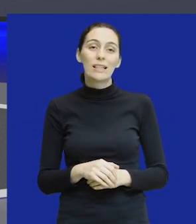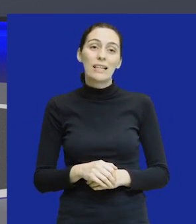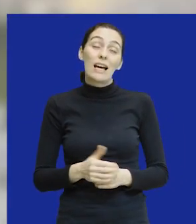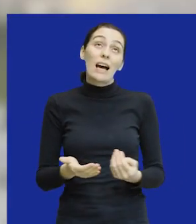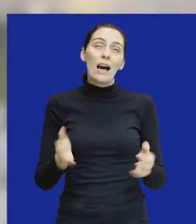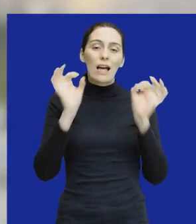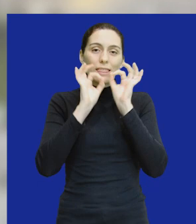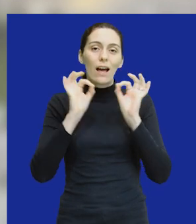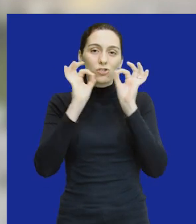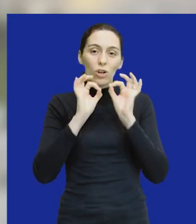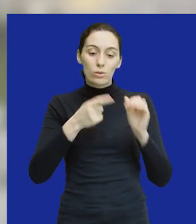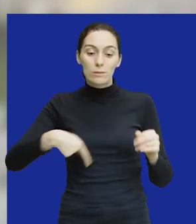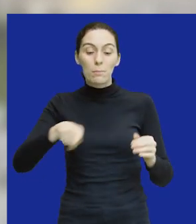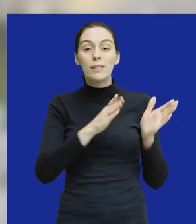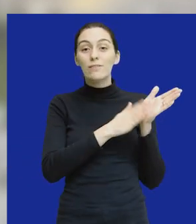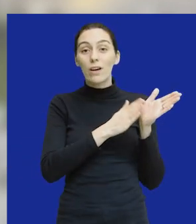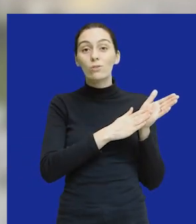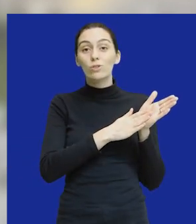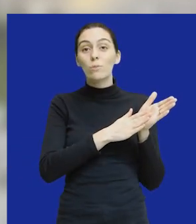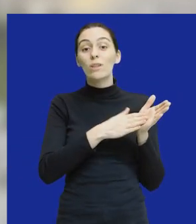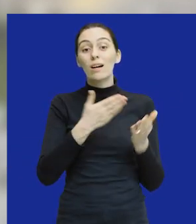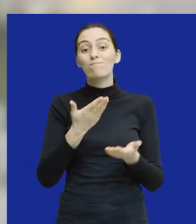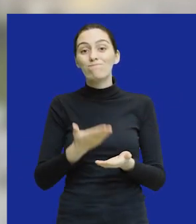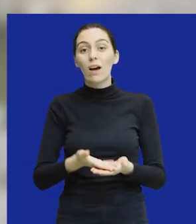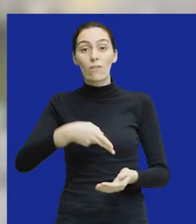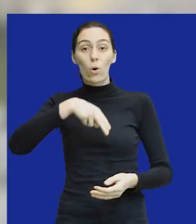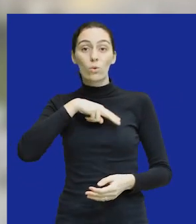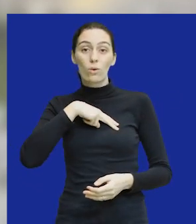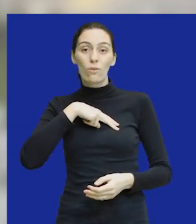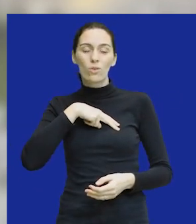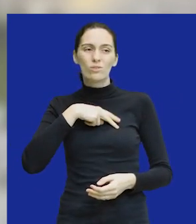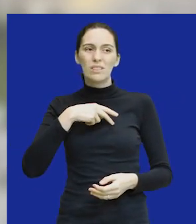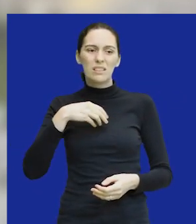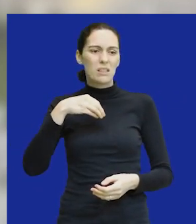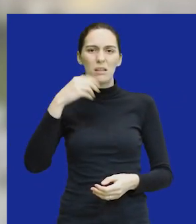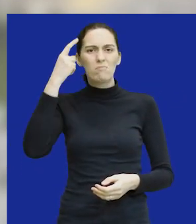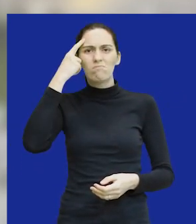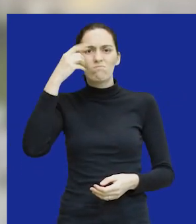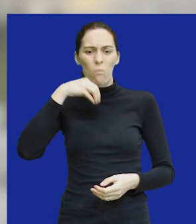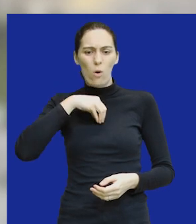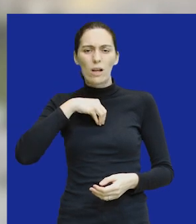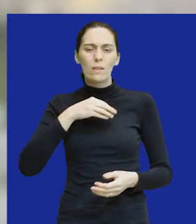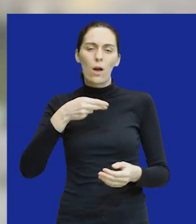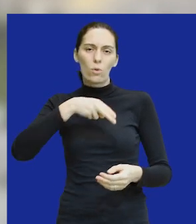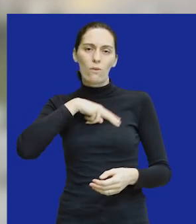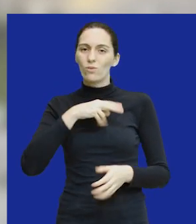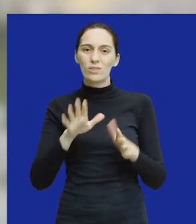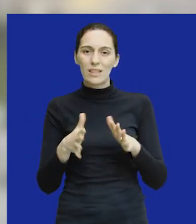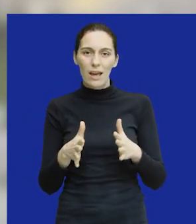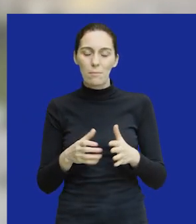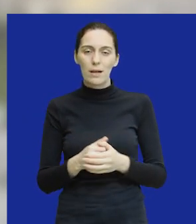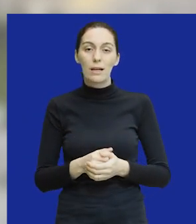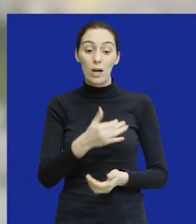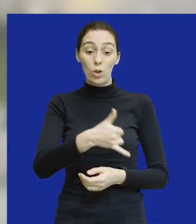tu, nažalost, svjedočimo da takve odgovornosti, pa čak ni one moralne, nema.